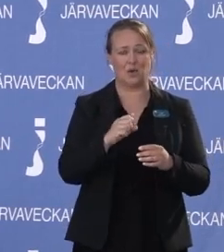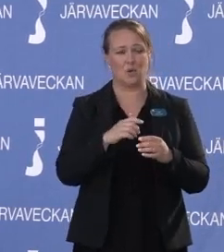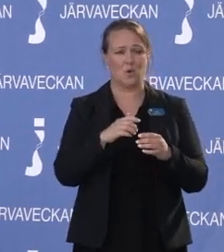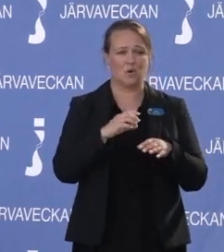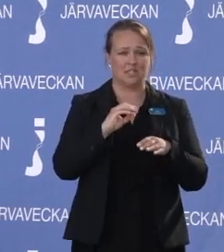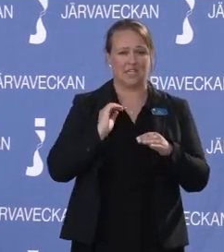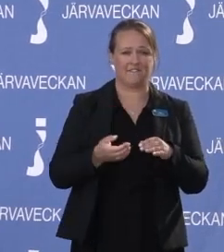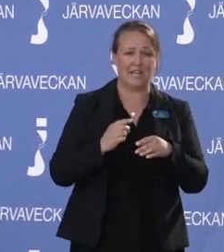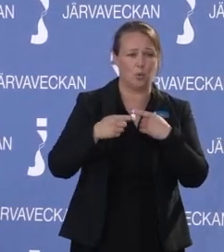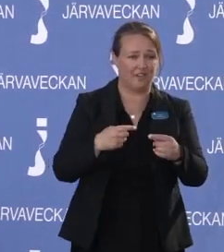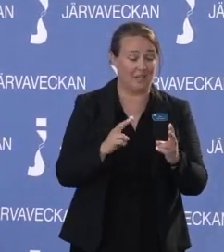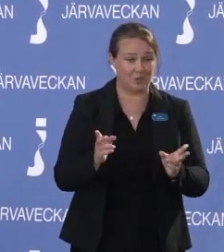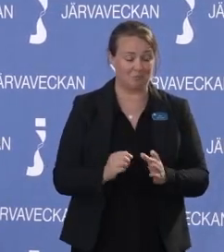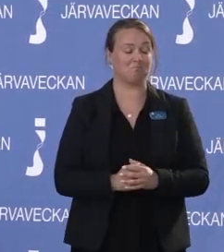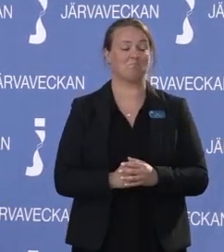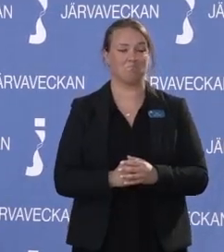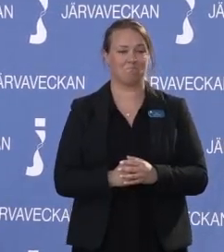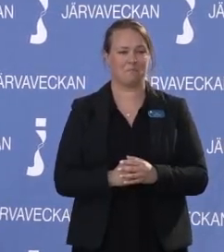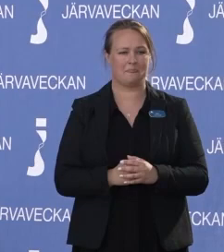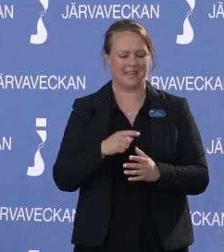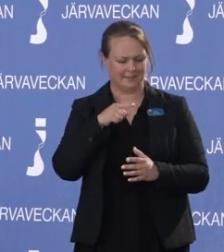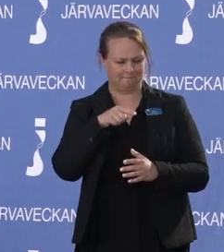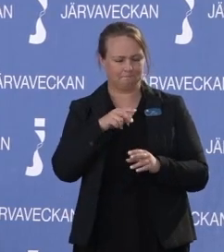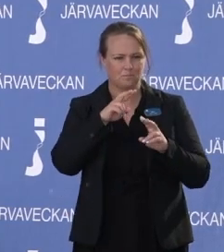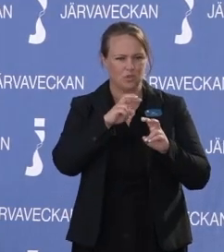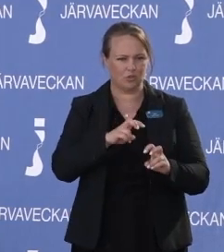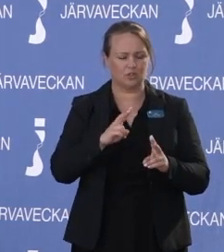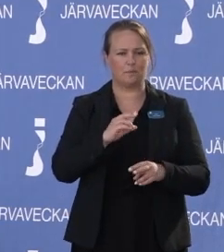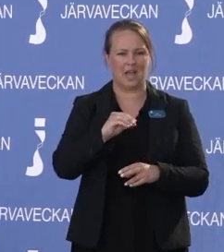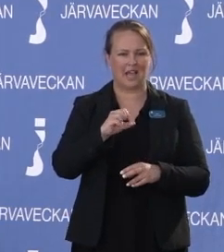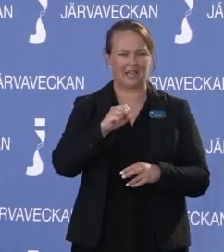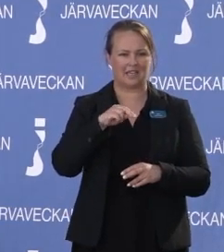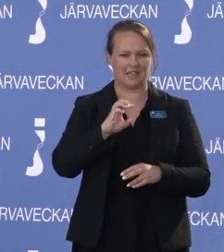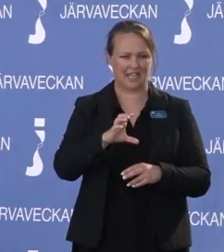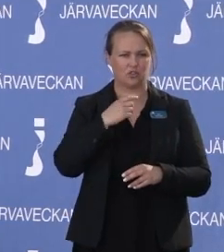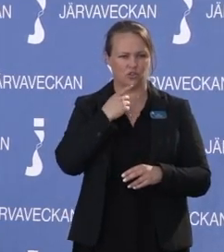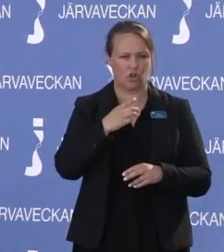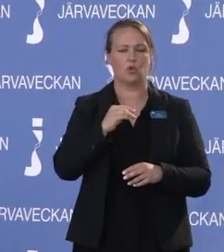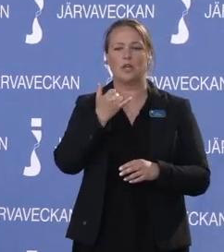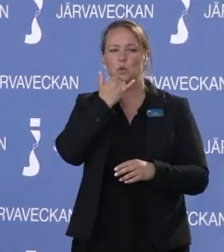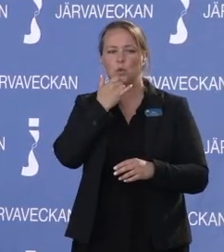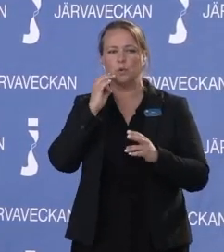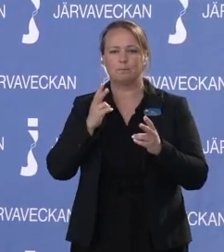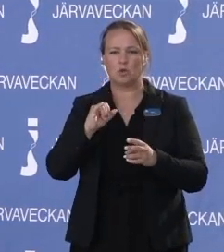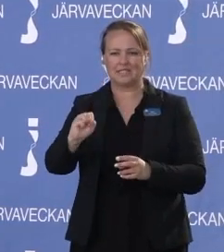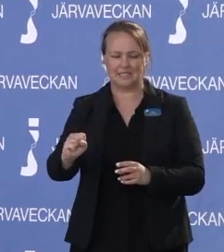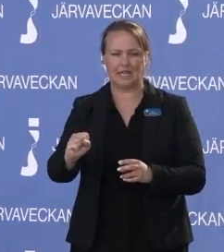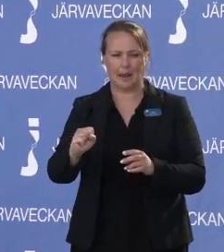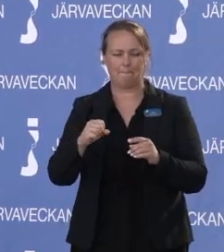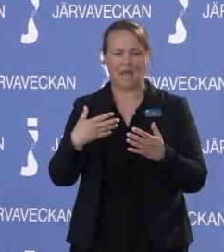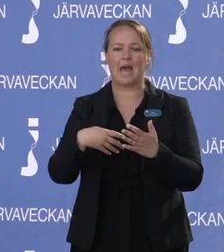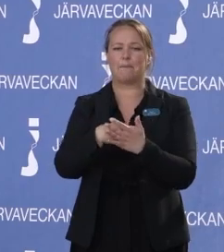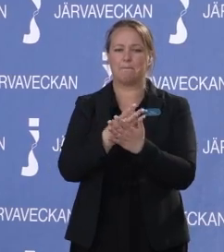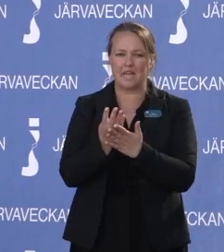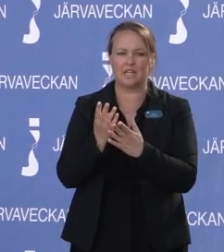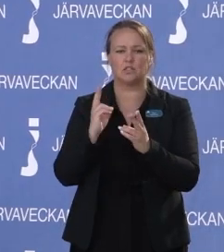här undersökningen som Agnes just pratade om så är YouTube tillsammans med Facebook och Instagram medier som